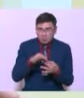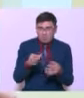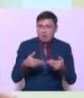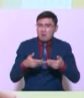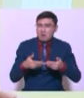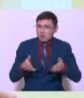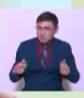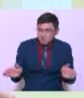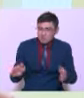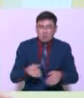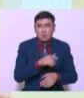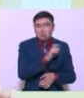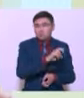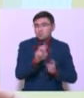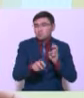не препятствовало